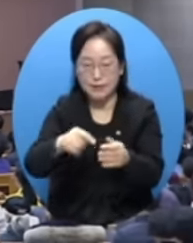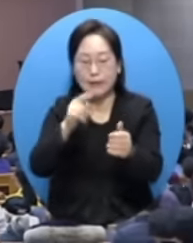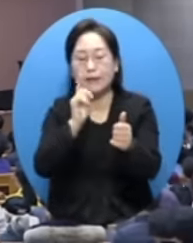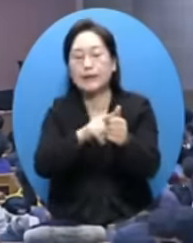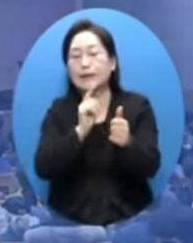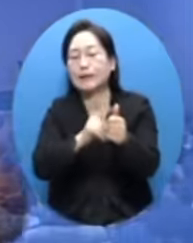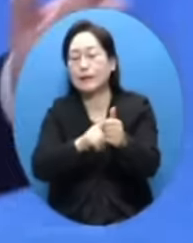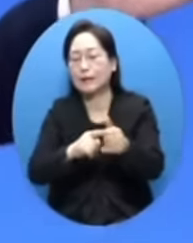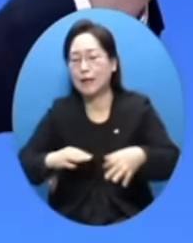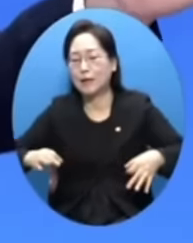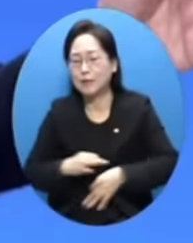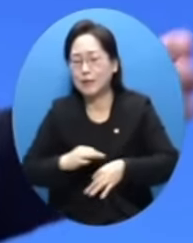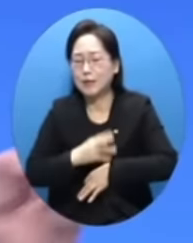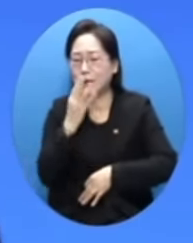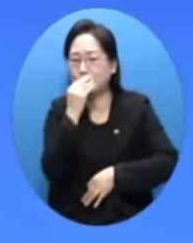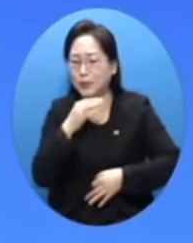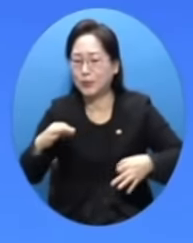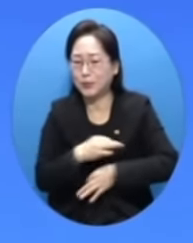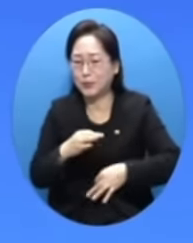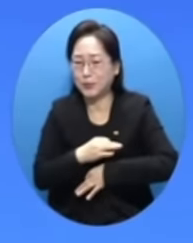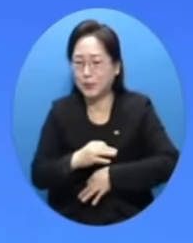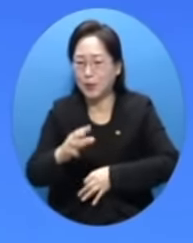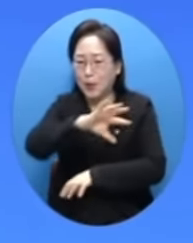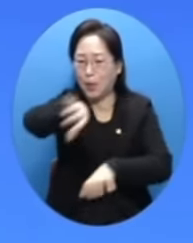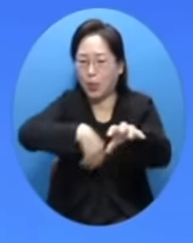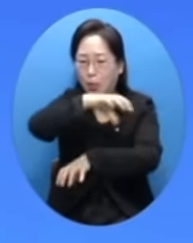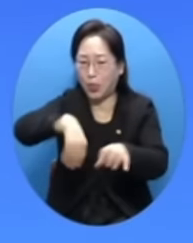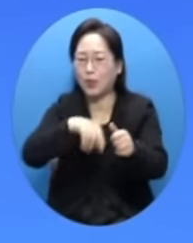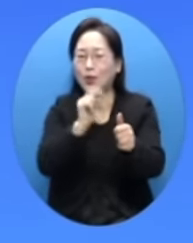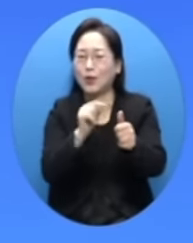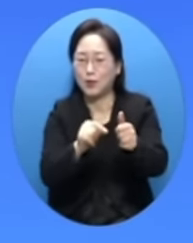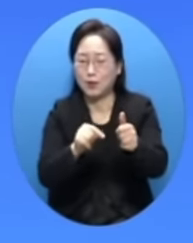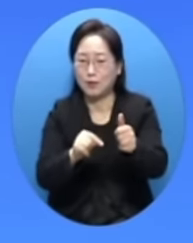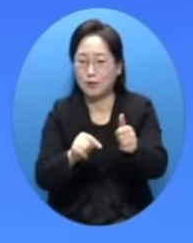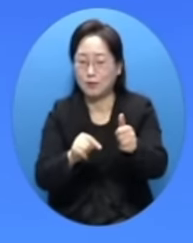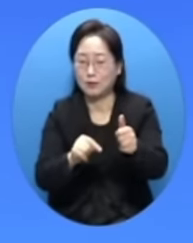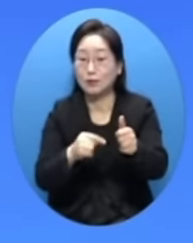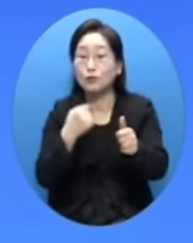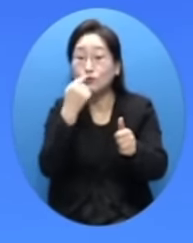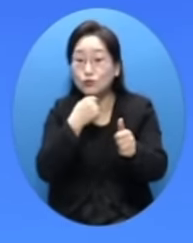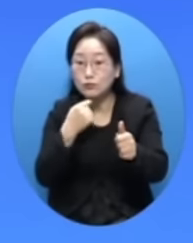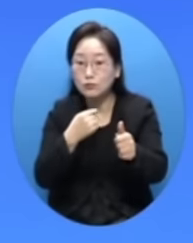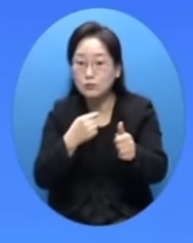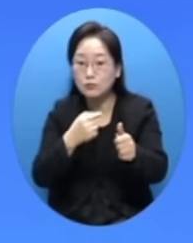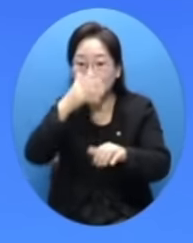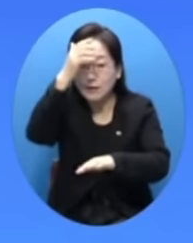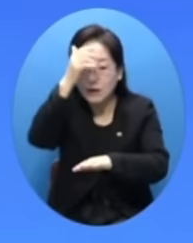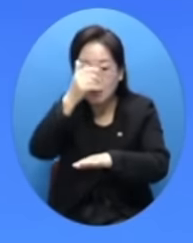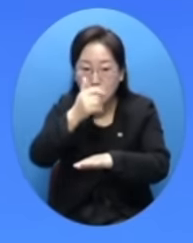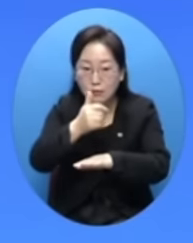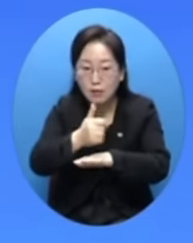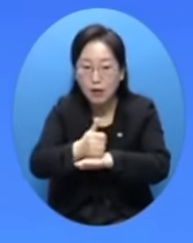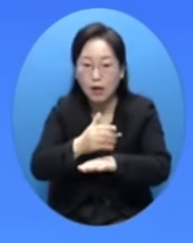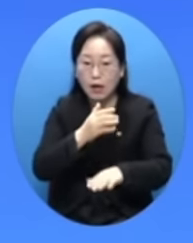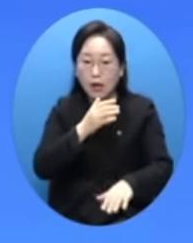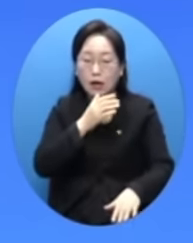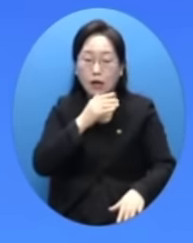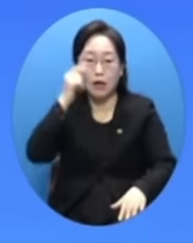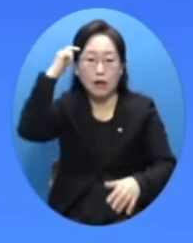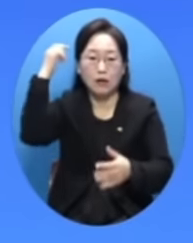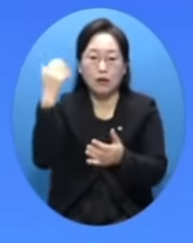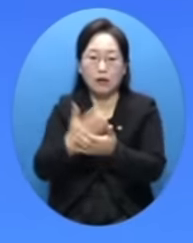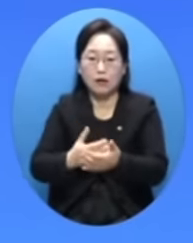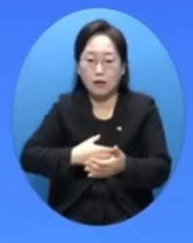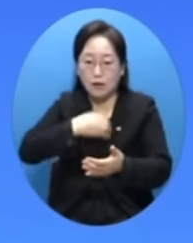많은 돈을 모고 뒤로 빼돌렸나 그랬는데 그다음부터 사람들이 크게 충격을 받고